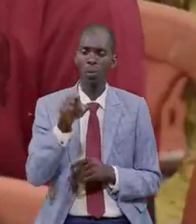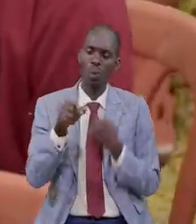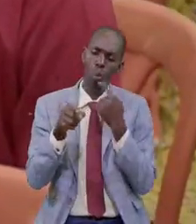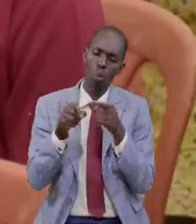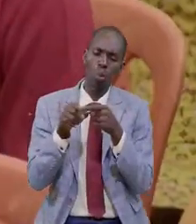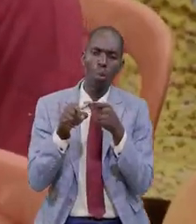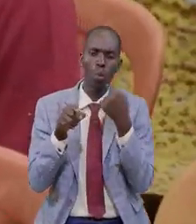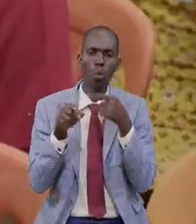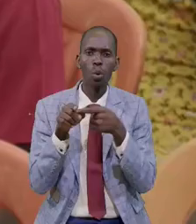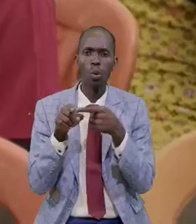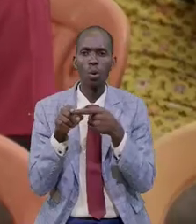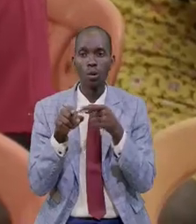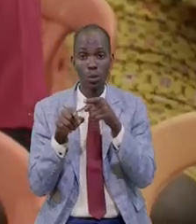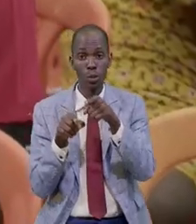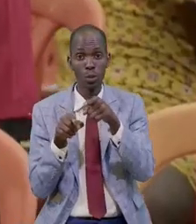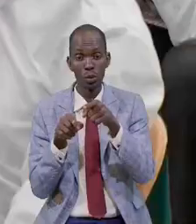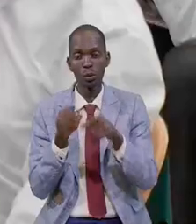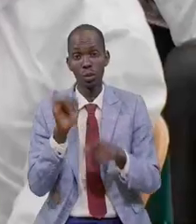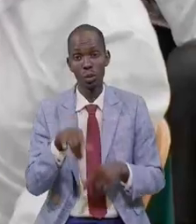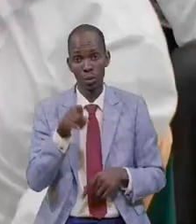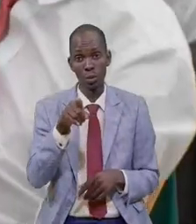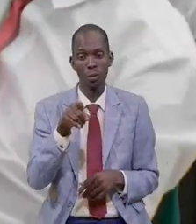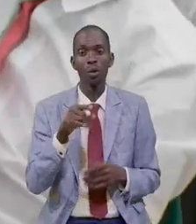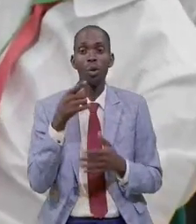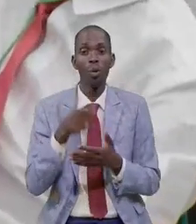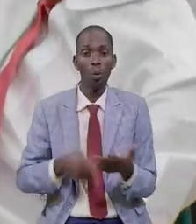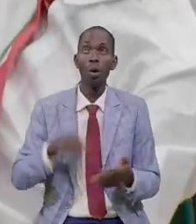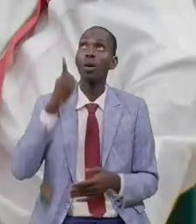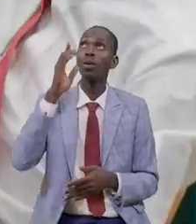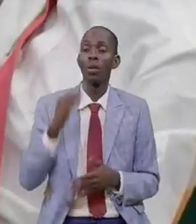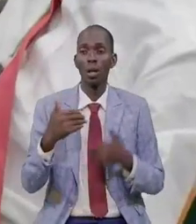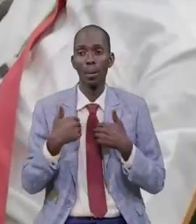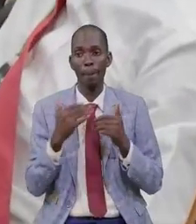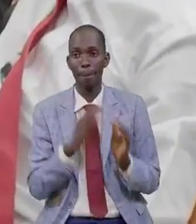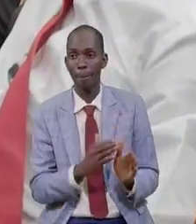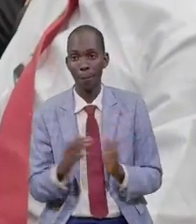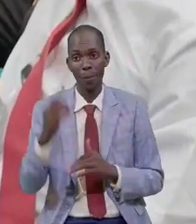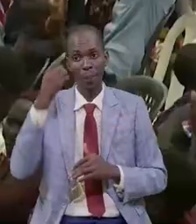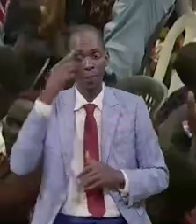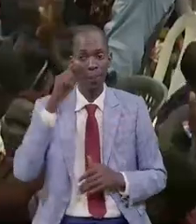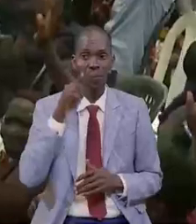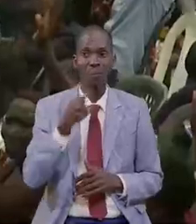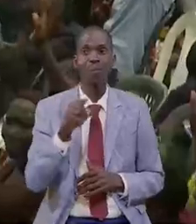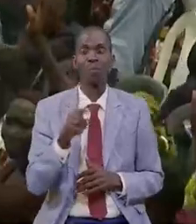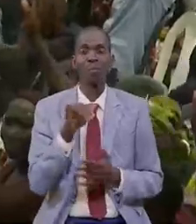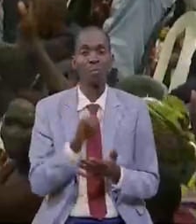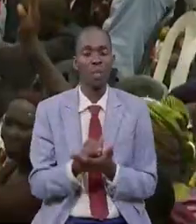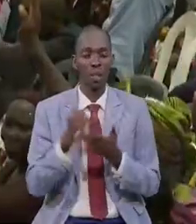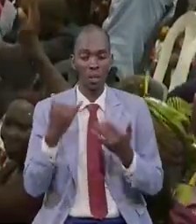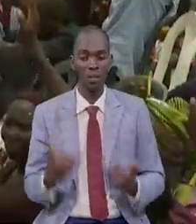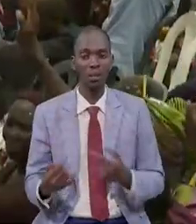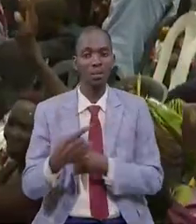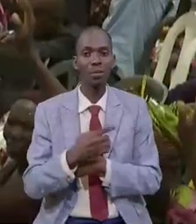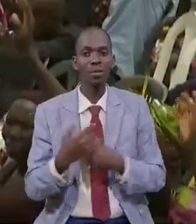j'ai dis ce que Dieu a préparé pour toi ce que Dieu a préparé pour toi aujourd'hui